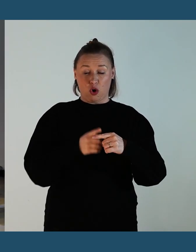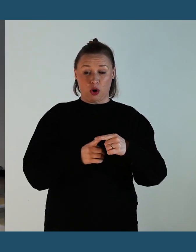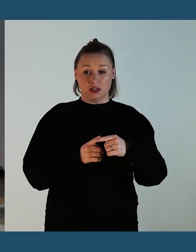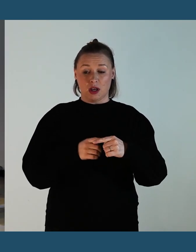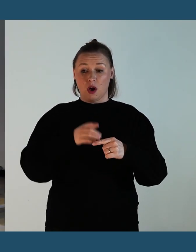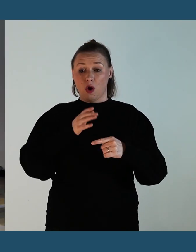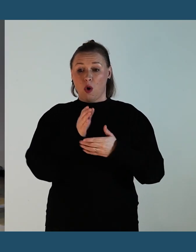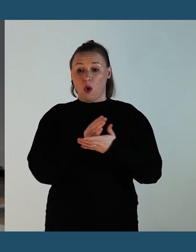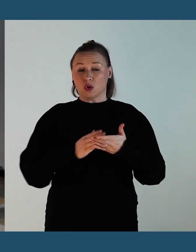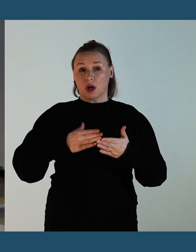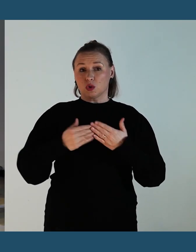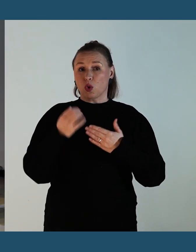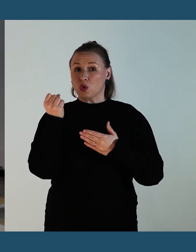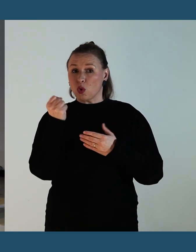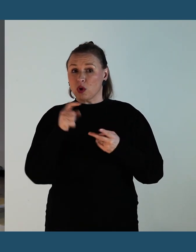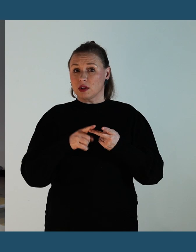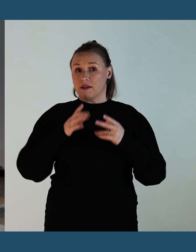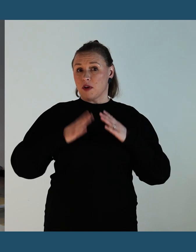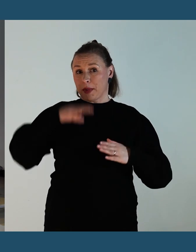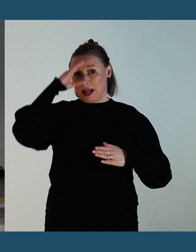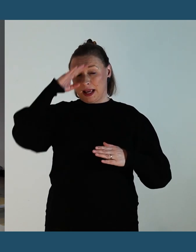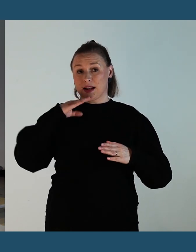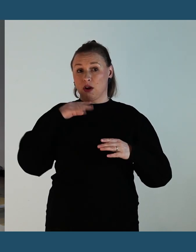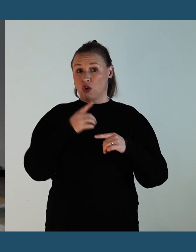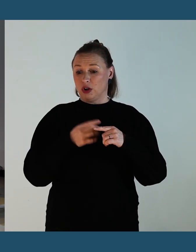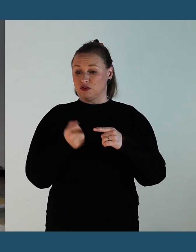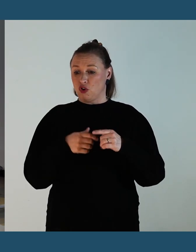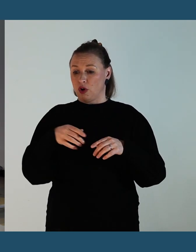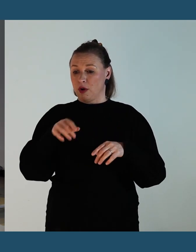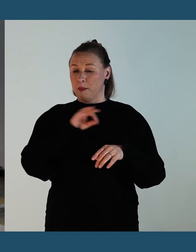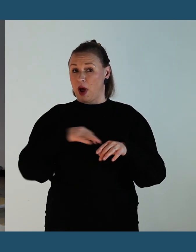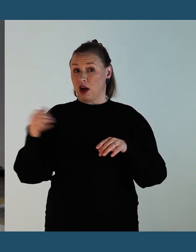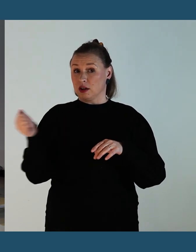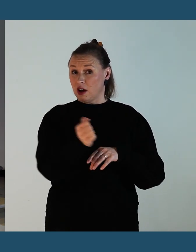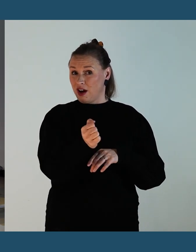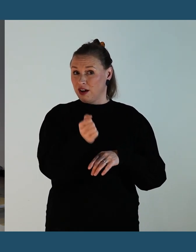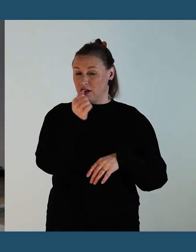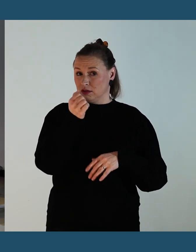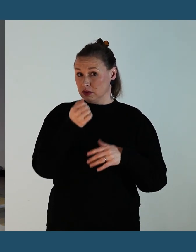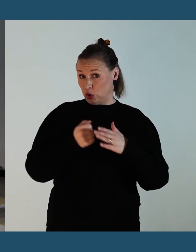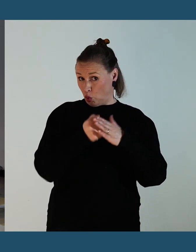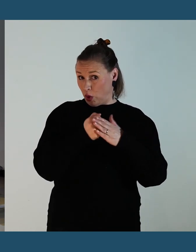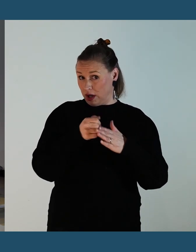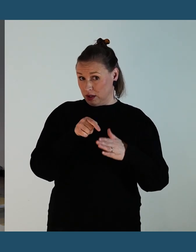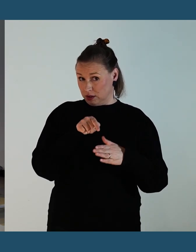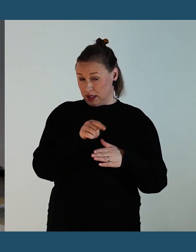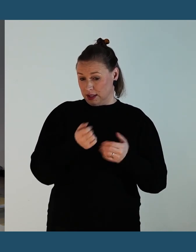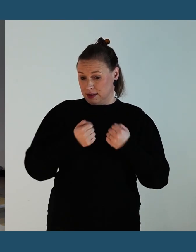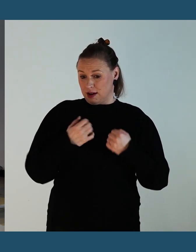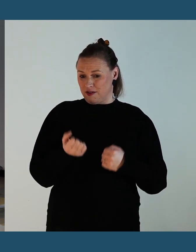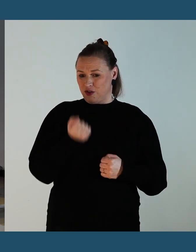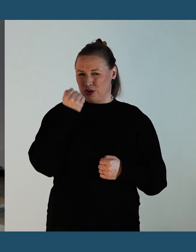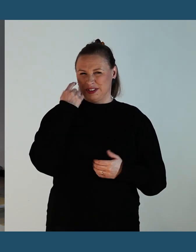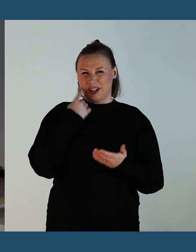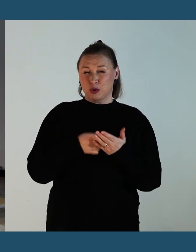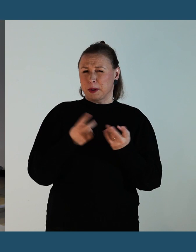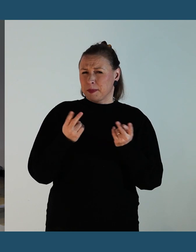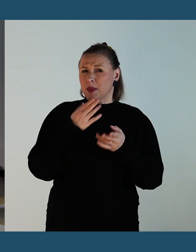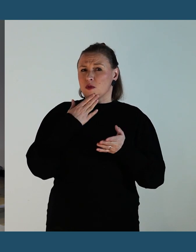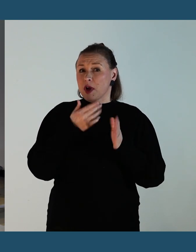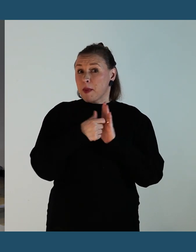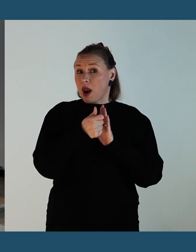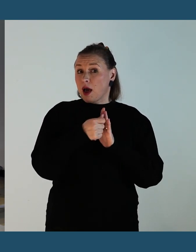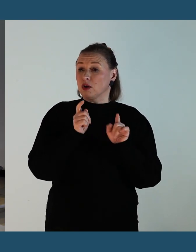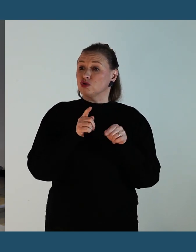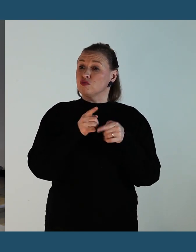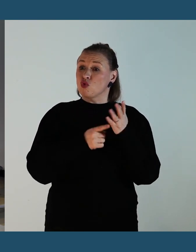osatyökykyisen tai vammaisen ja saa siihen niin kuin tukea, että on tämmöisiä niin kuin porkkanoita, niin varmasti jos on havaittu tämmöisiä hyvin toimivia mallia muualla,